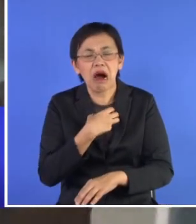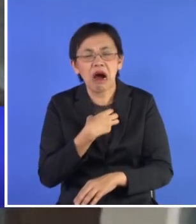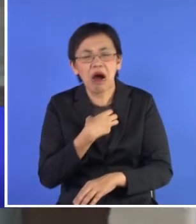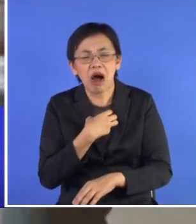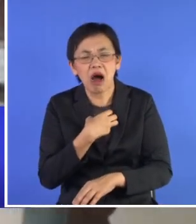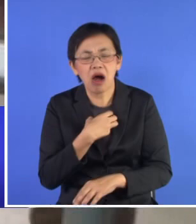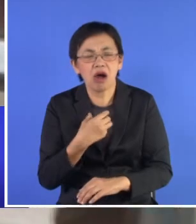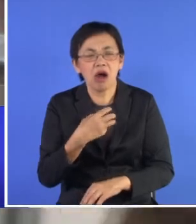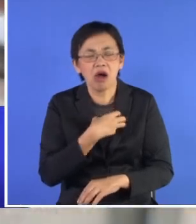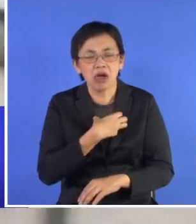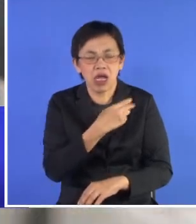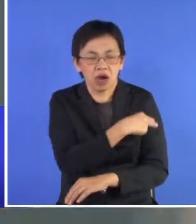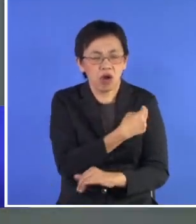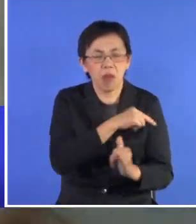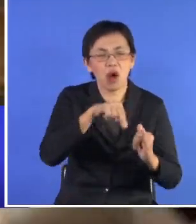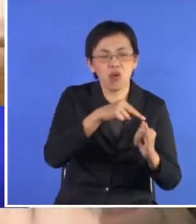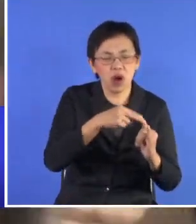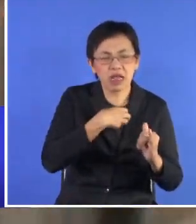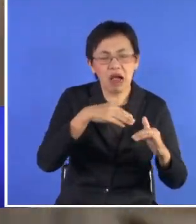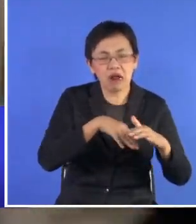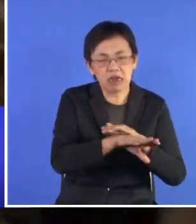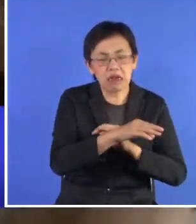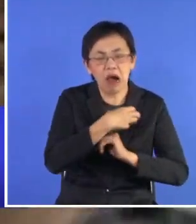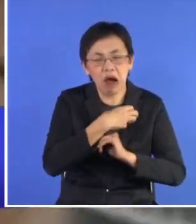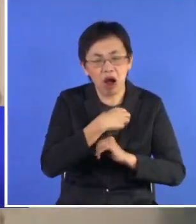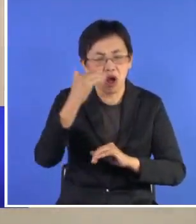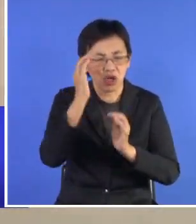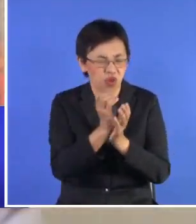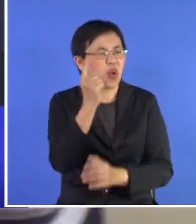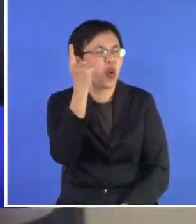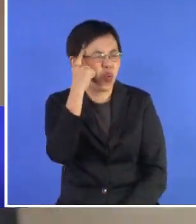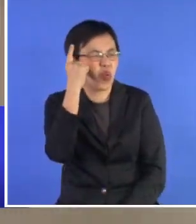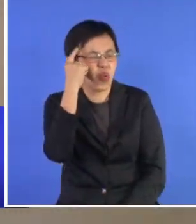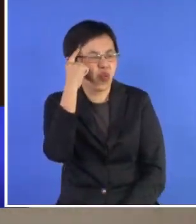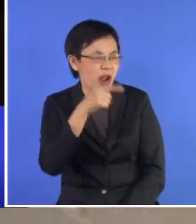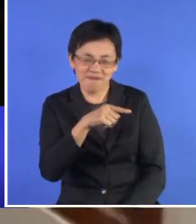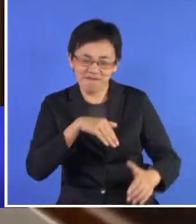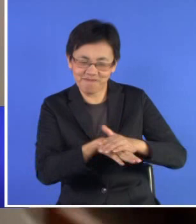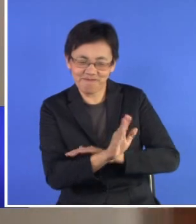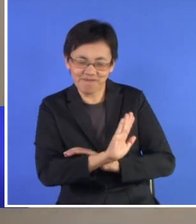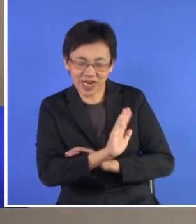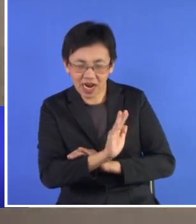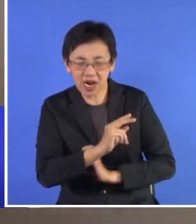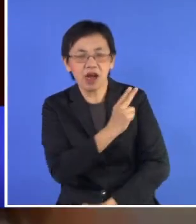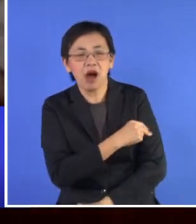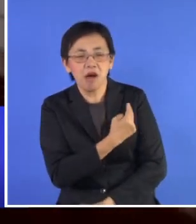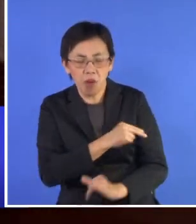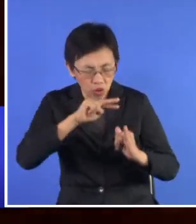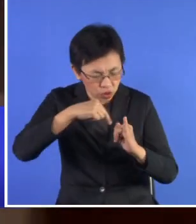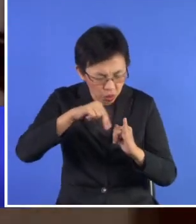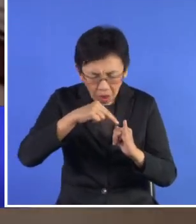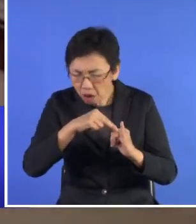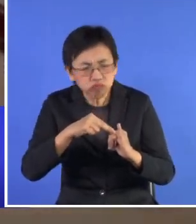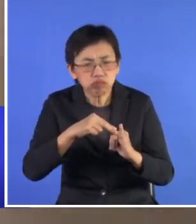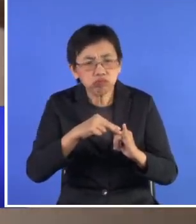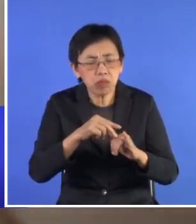รักษาตัวอยู่ที่โรงพยาบาลหลบหนีไงแต่ตำรวจเขารู้ทันซะก่อนนะคะทางหมอเองเขาก็ตรวจอย่างละเอียดไม่